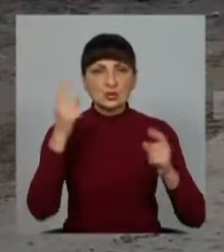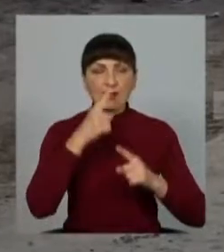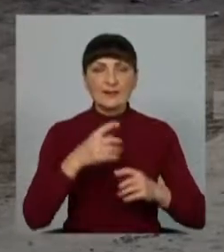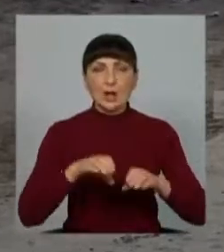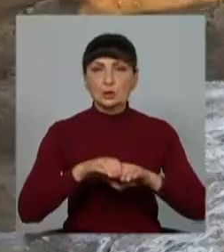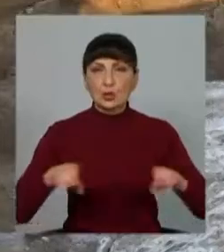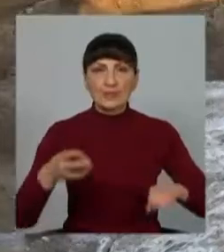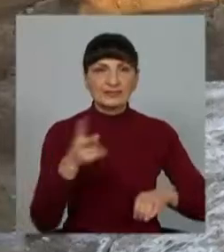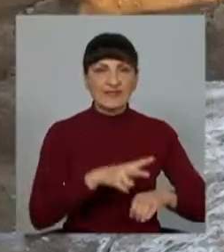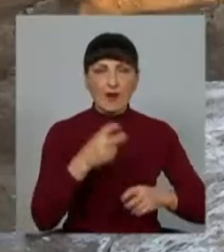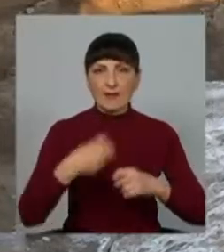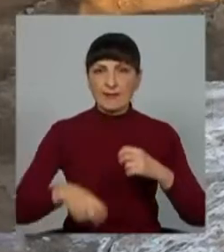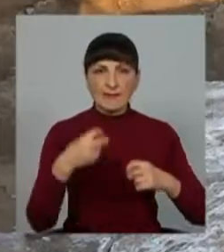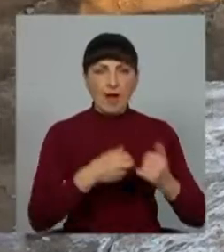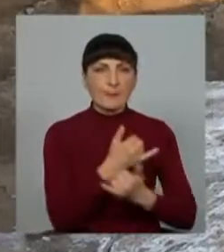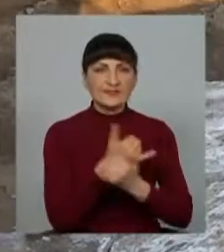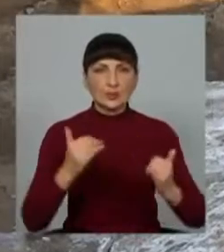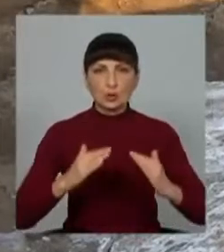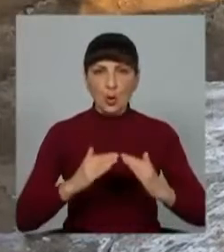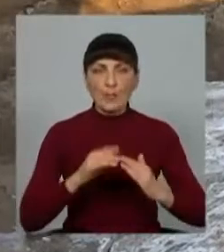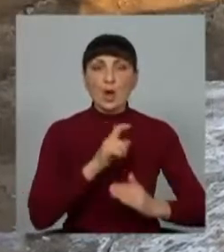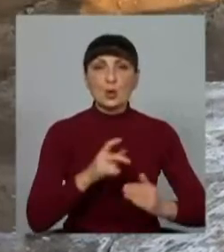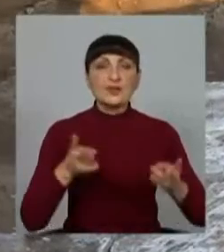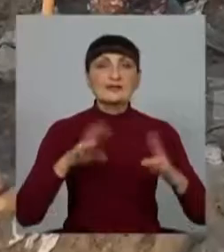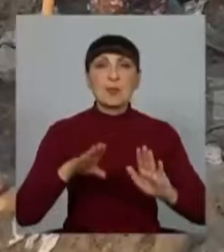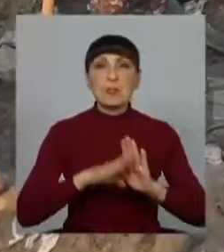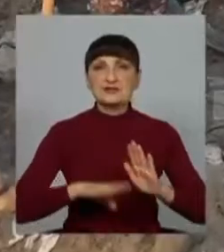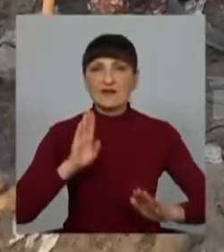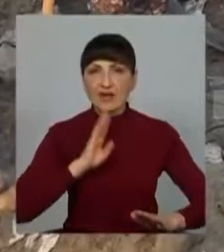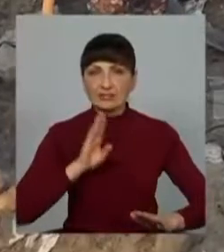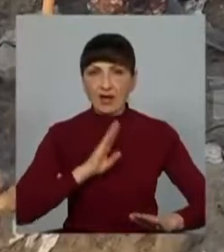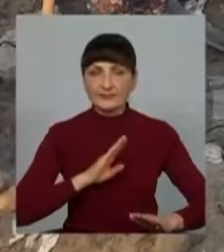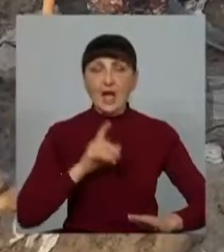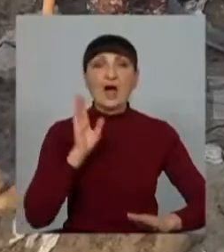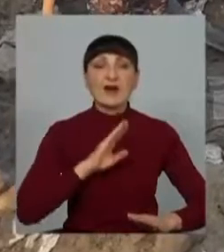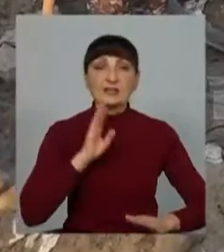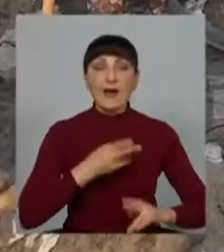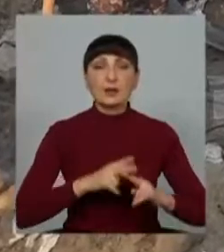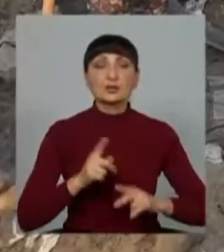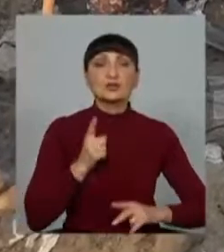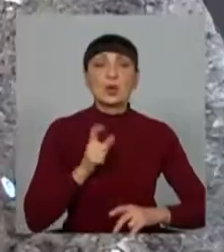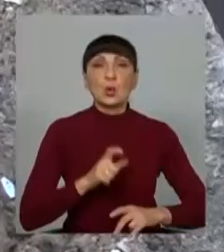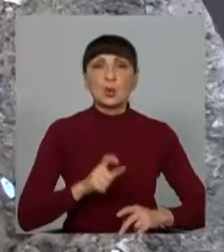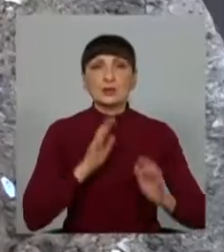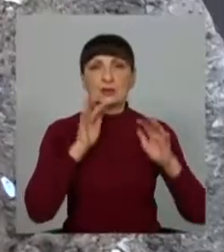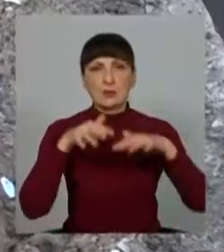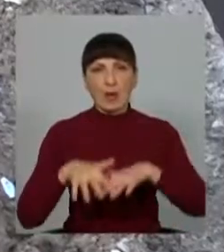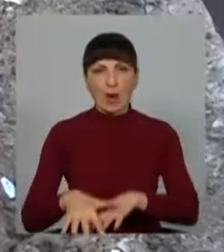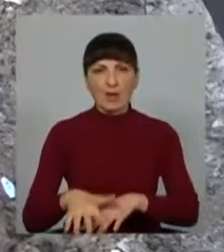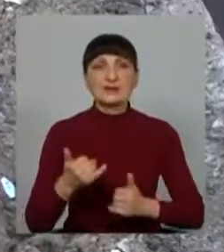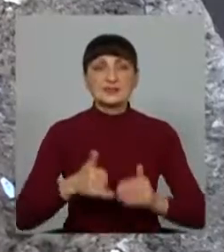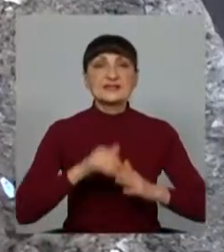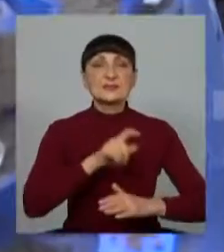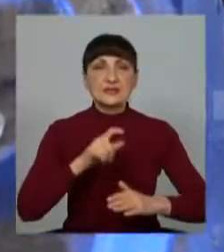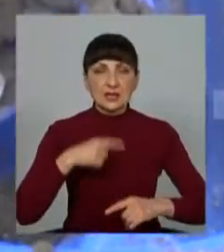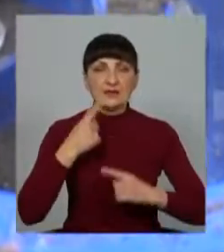основных трубопроводов, обеспечивающих данный жилой дом водой, жители остались без воды. Тем временем живительная влага, которую так ждут люди, стекала в поле. Теперь